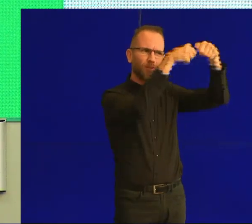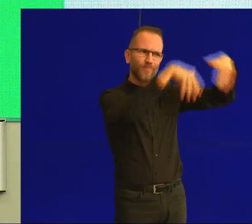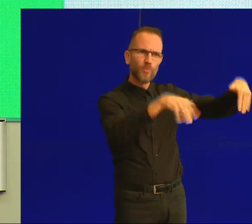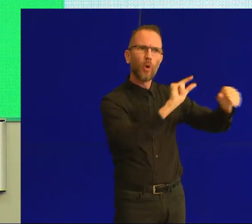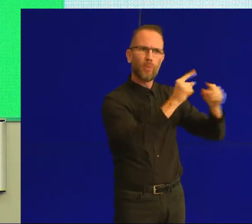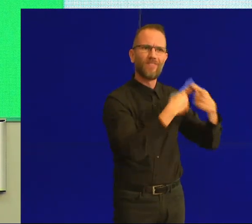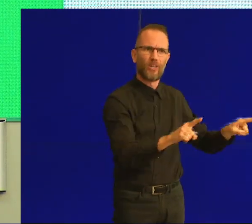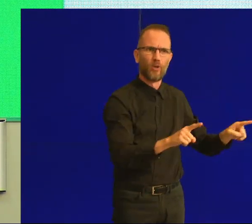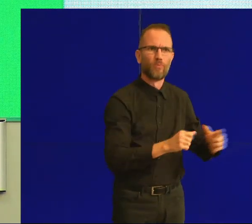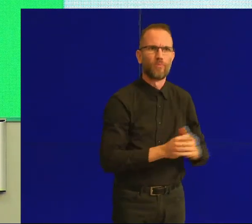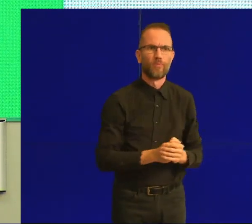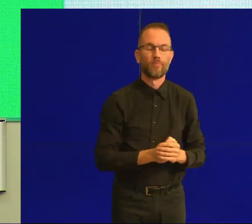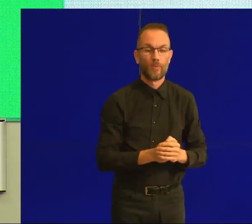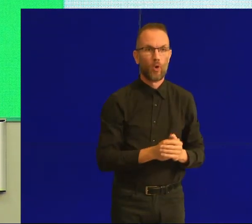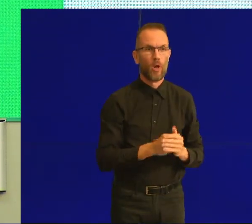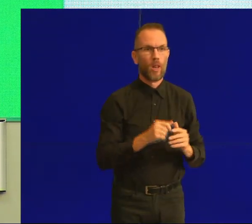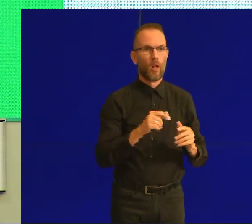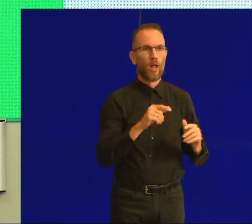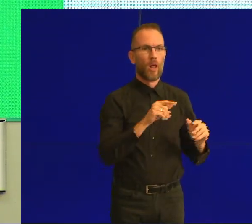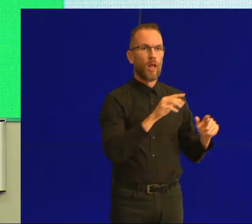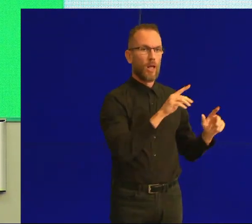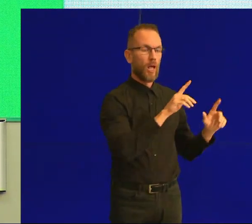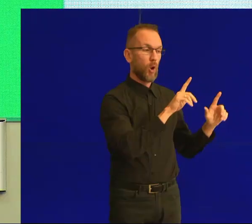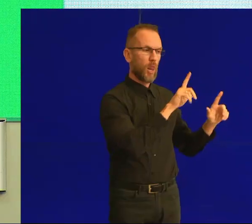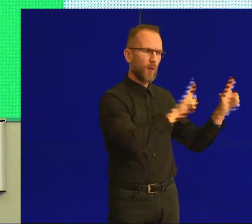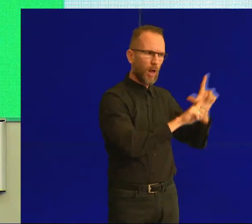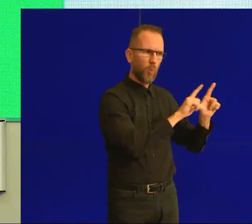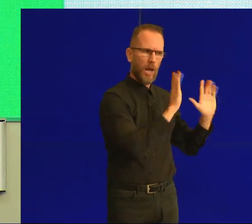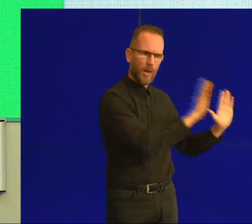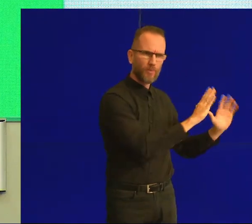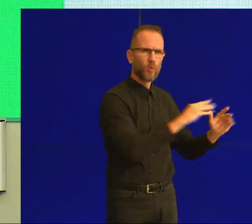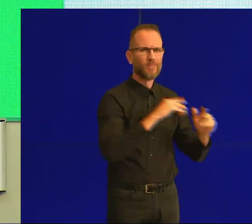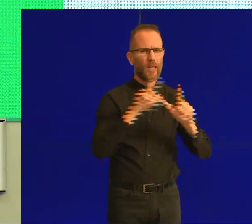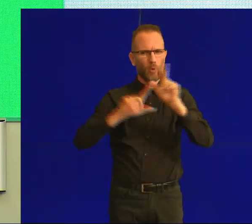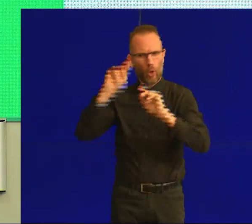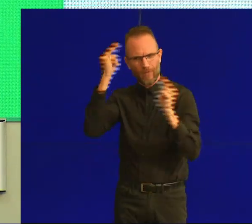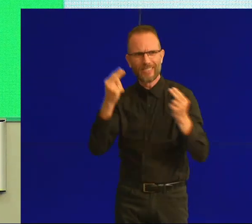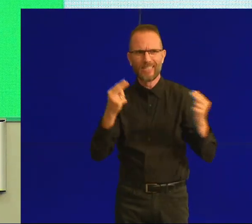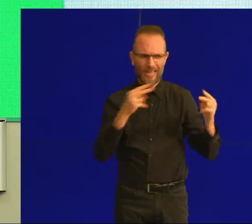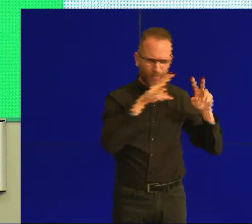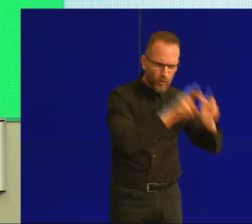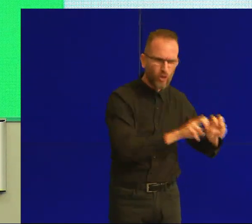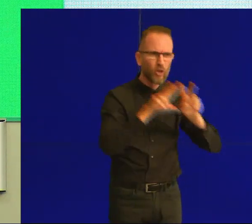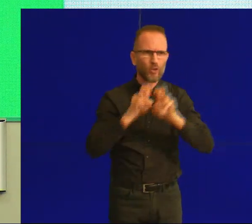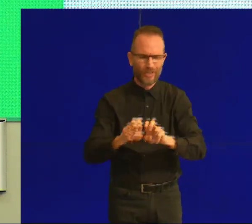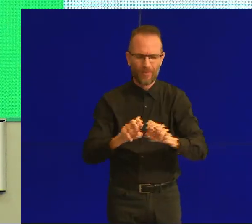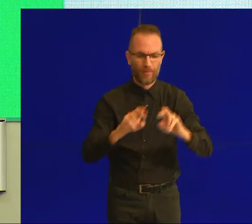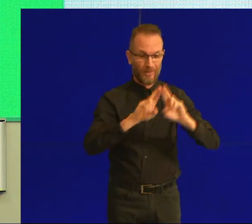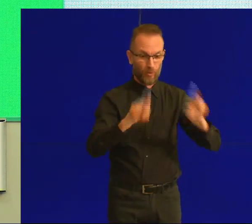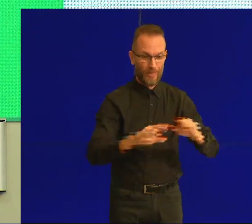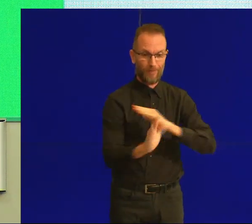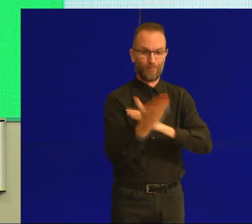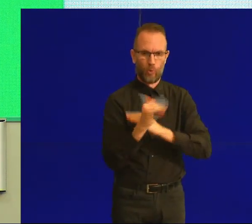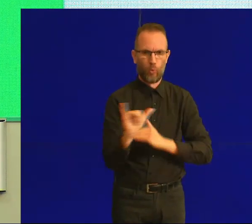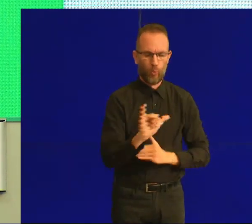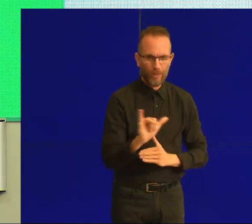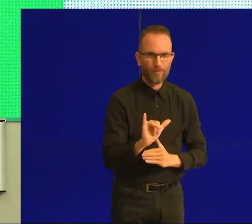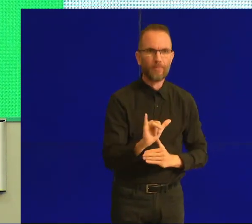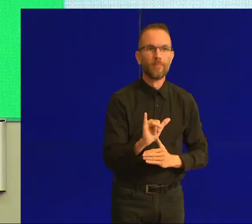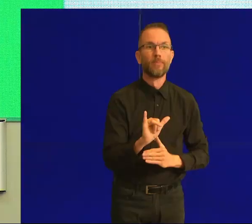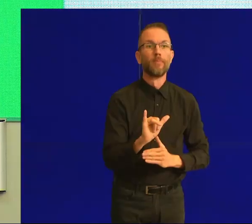d'autres laboratoires universitaires montre que l'introduction dû virus n'a pas été fait à un